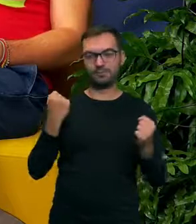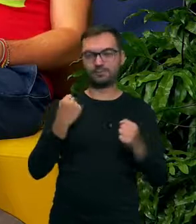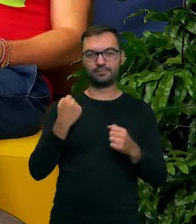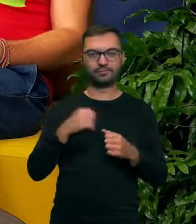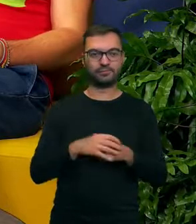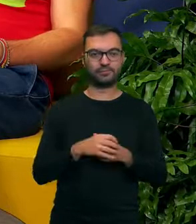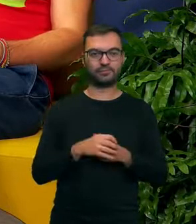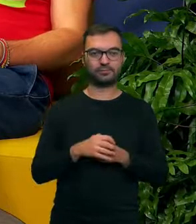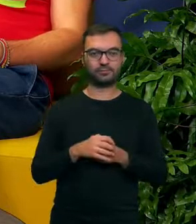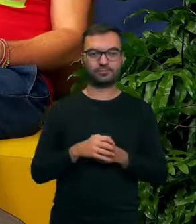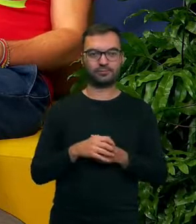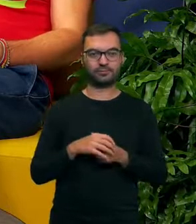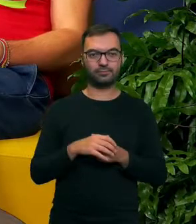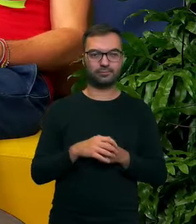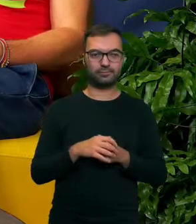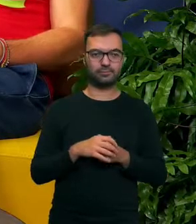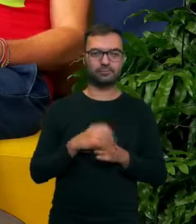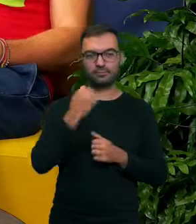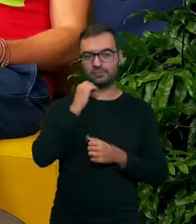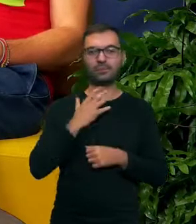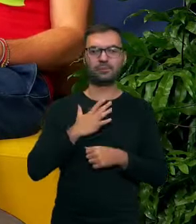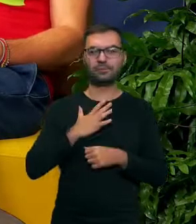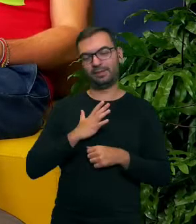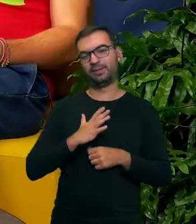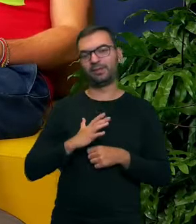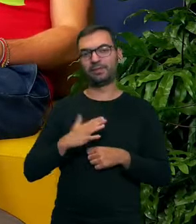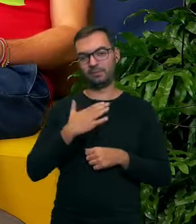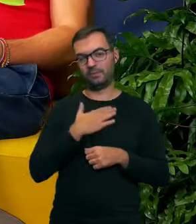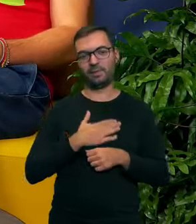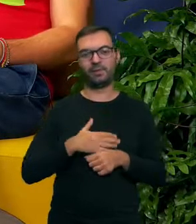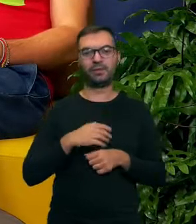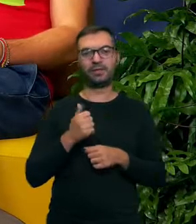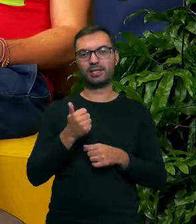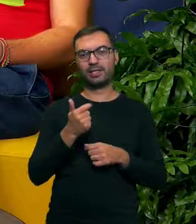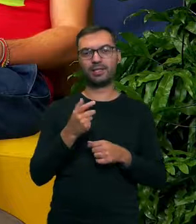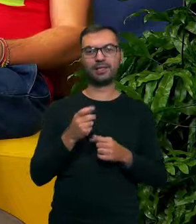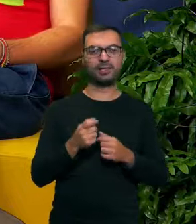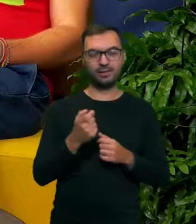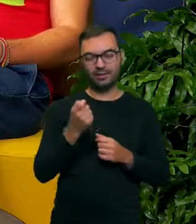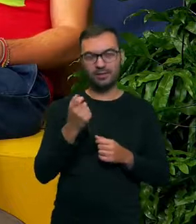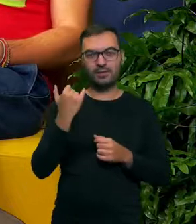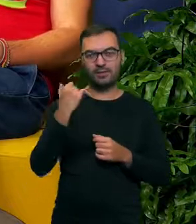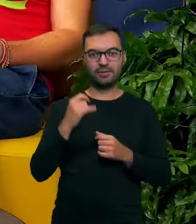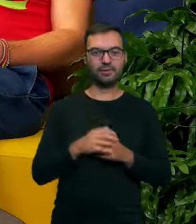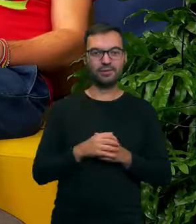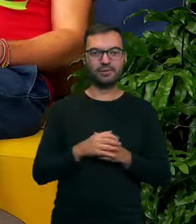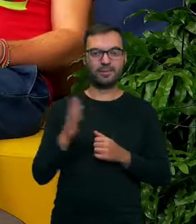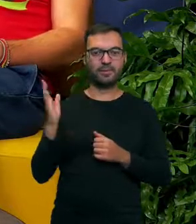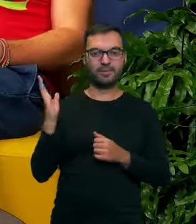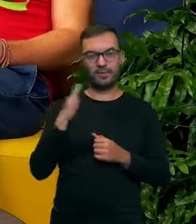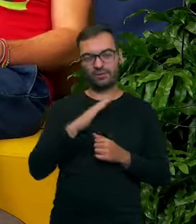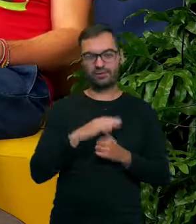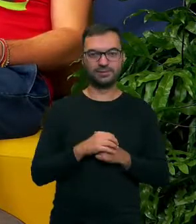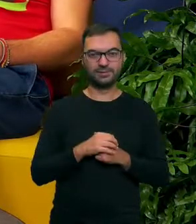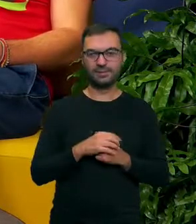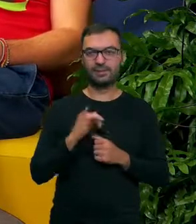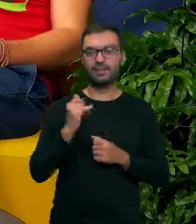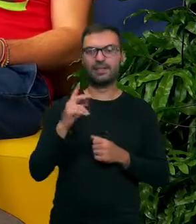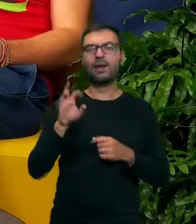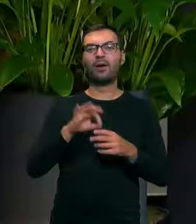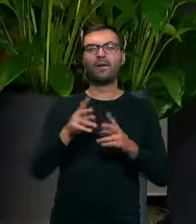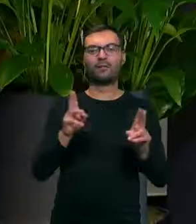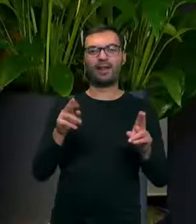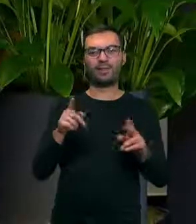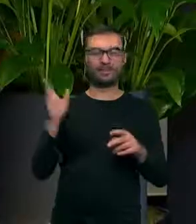takie dosyć przyjemnie, to wspominam, poza kilkoma tam policzkami od Jacka, nie? No bo akurat tę